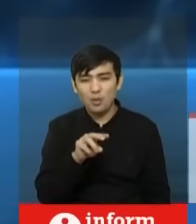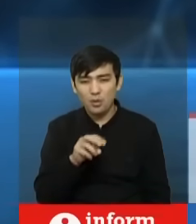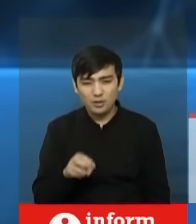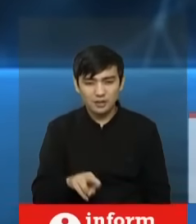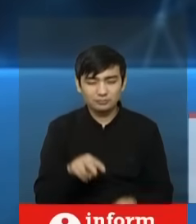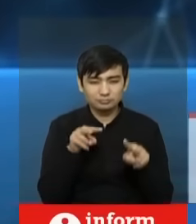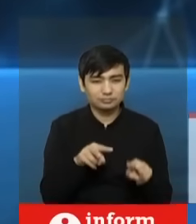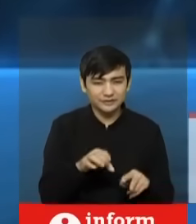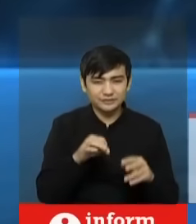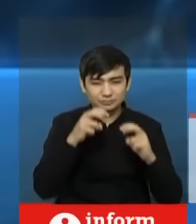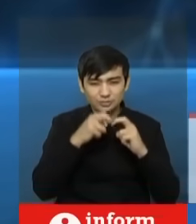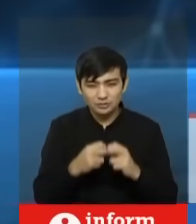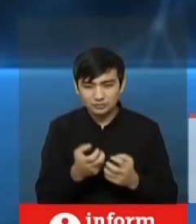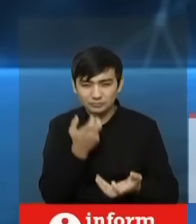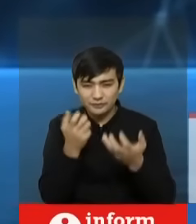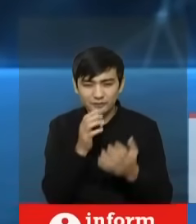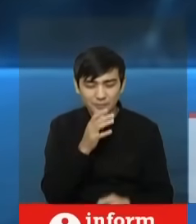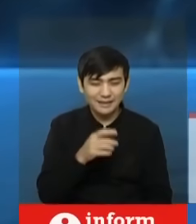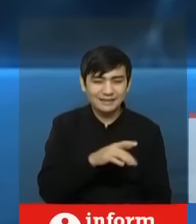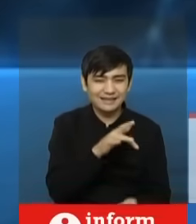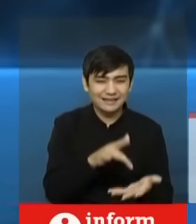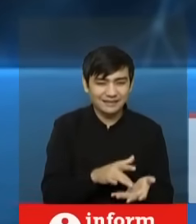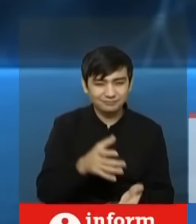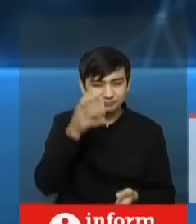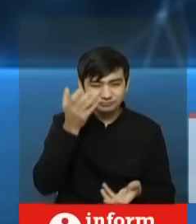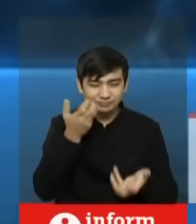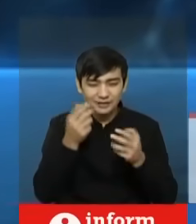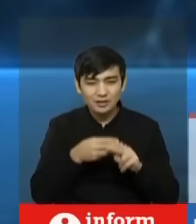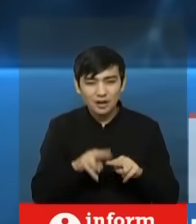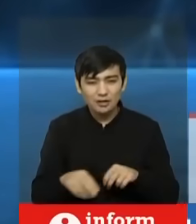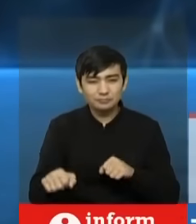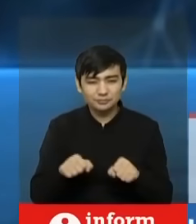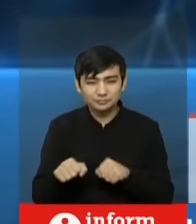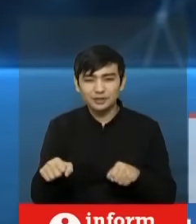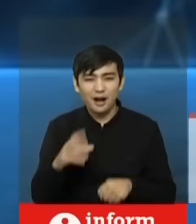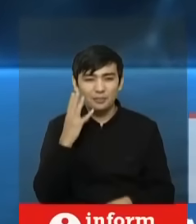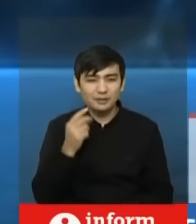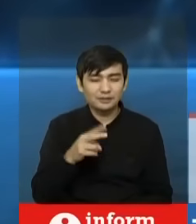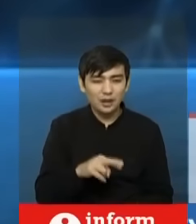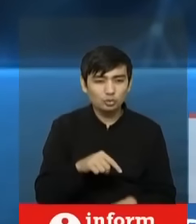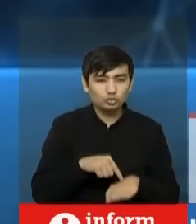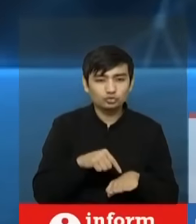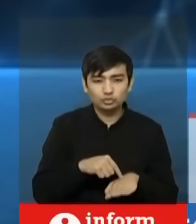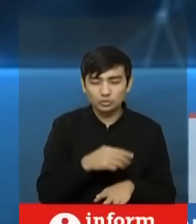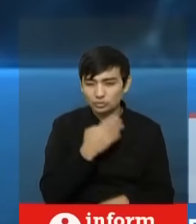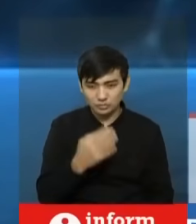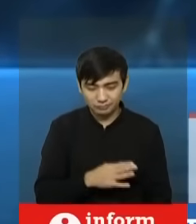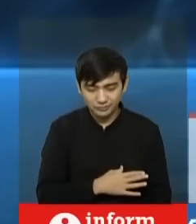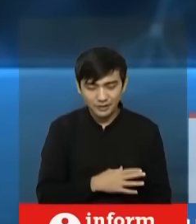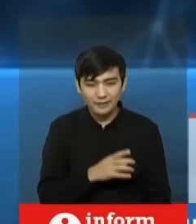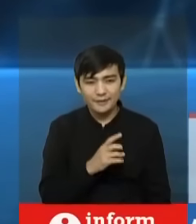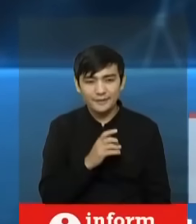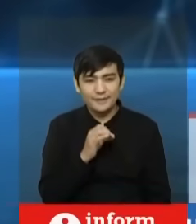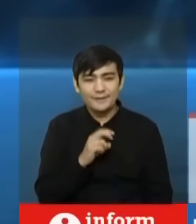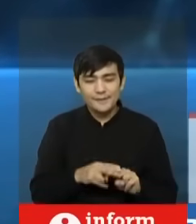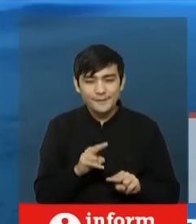және зерттеулер ғылыми орталығының дерегінше, дүмпулер алматылықтарға айтарлықтай сезілмеген.